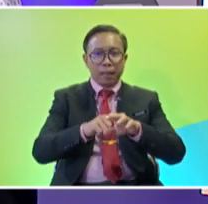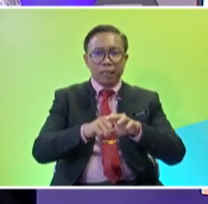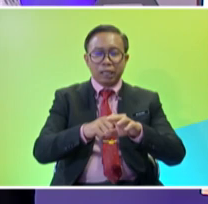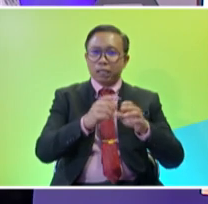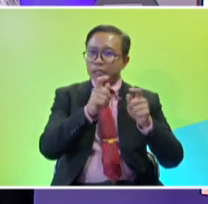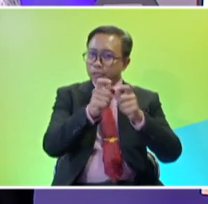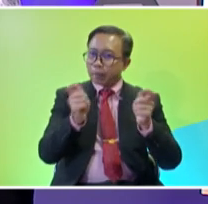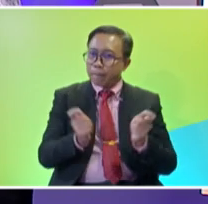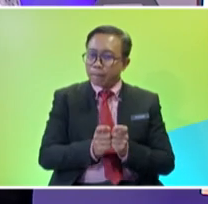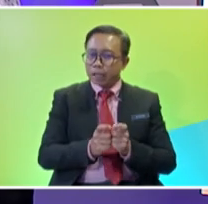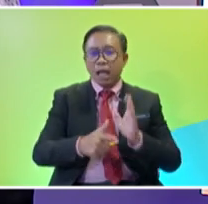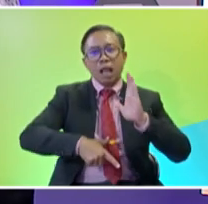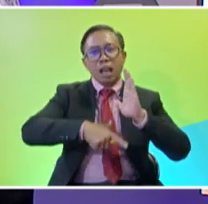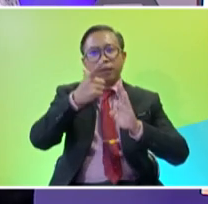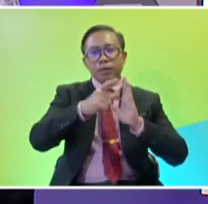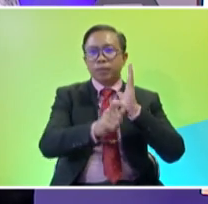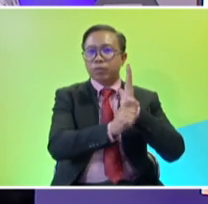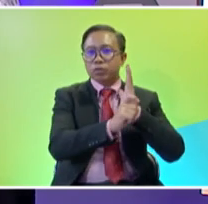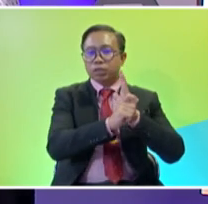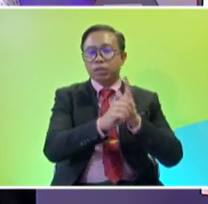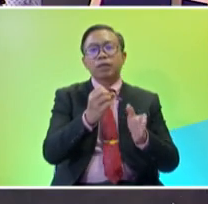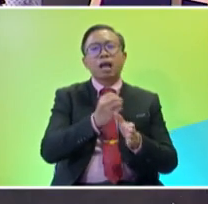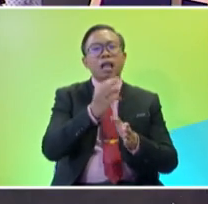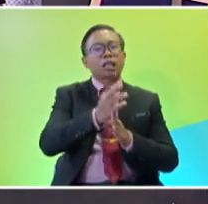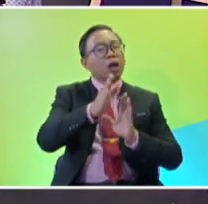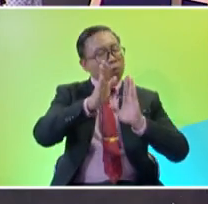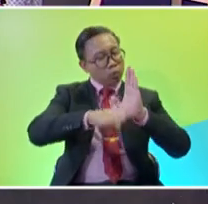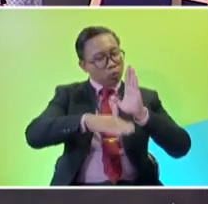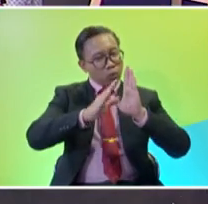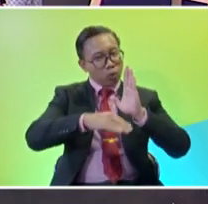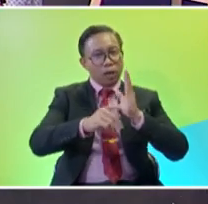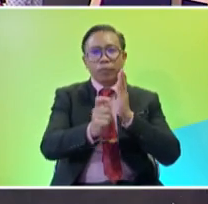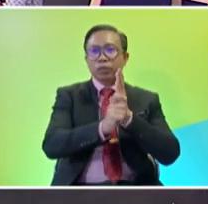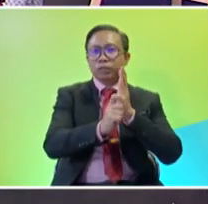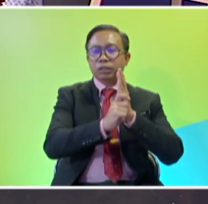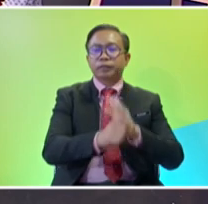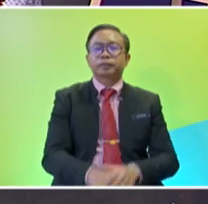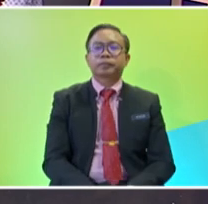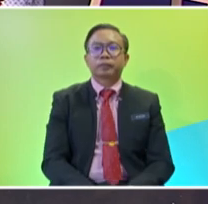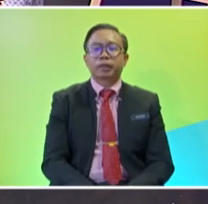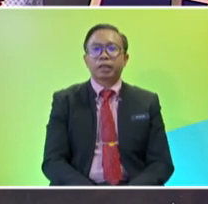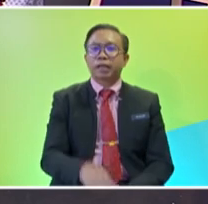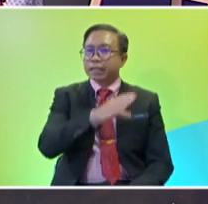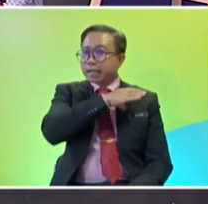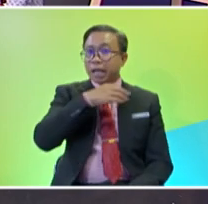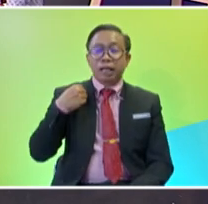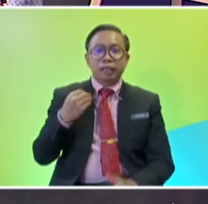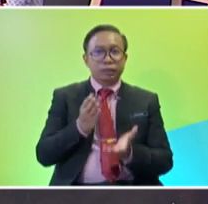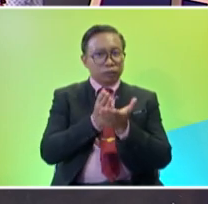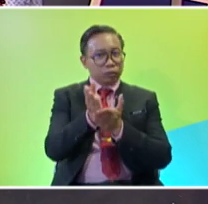kedudukan lebih elektropositif dan juga kurang elektropositif dan seterusnya